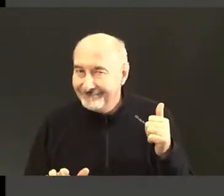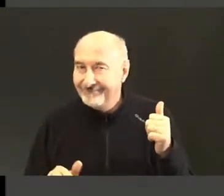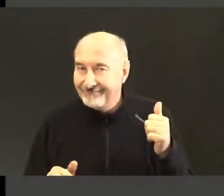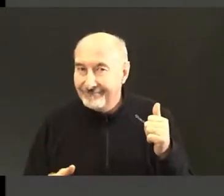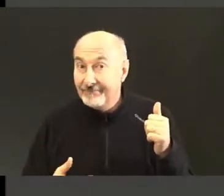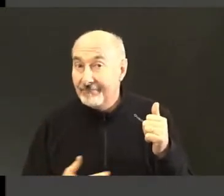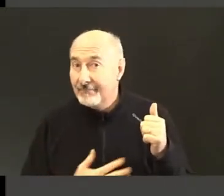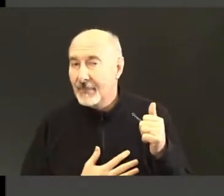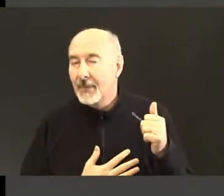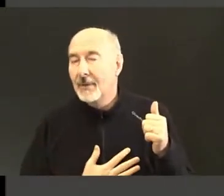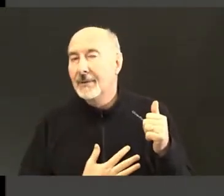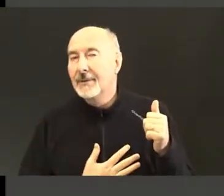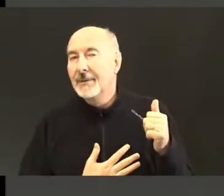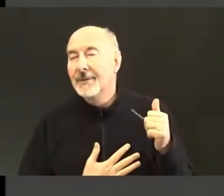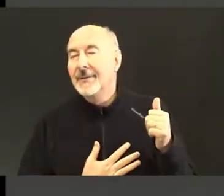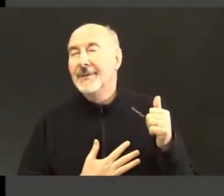coscienza.